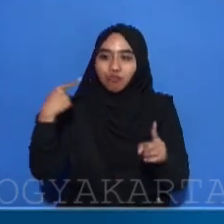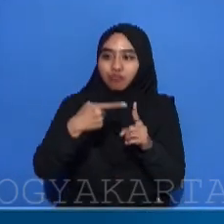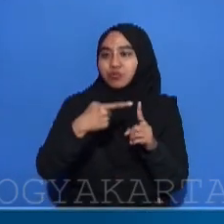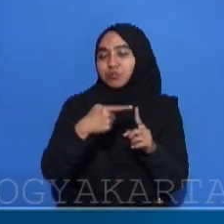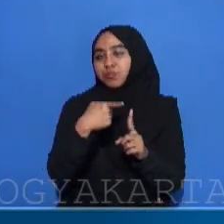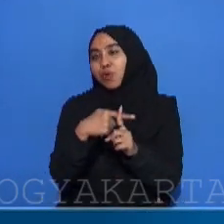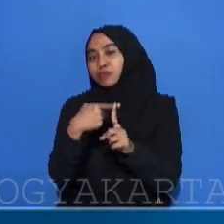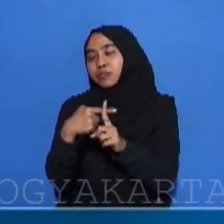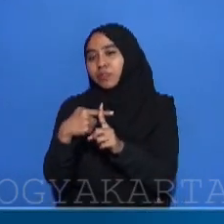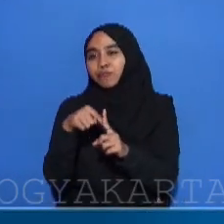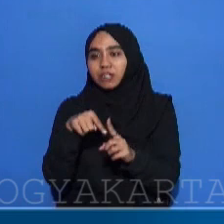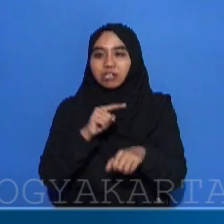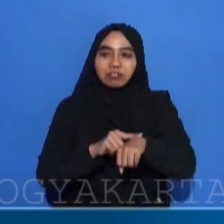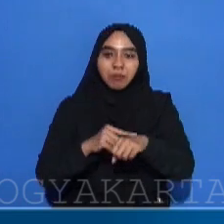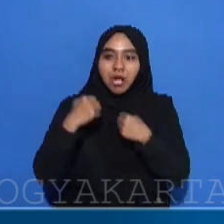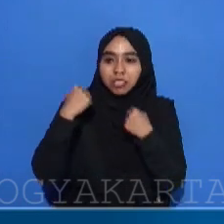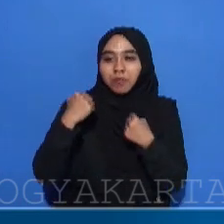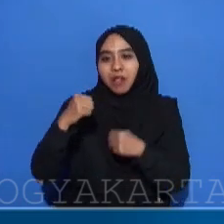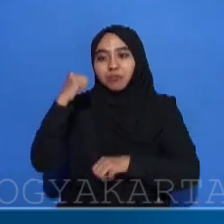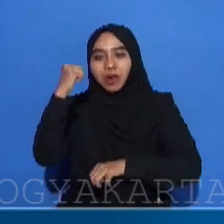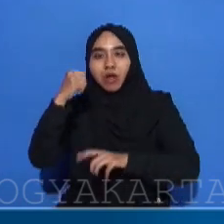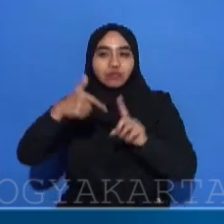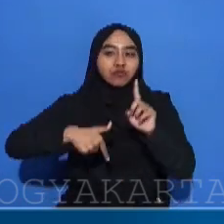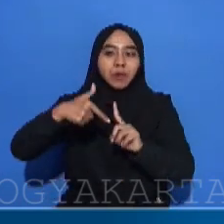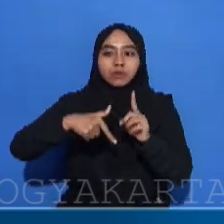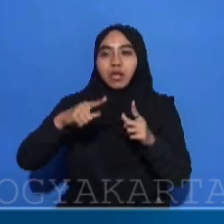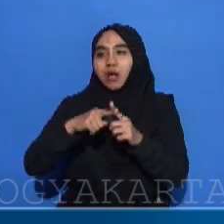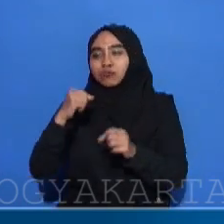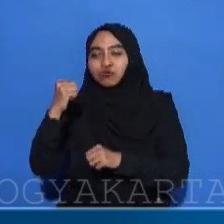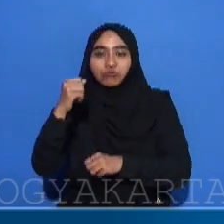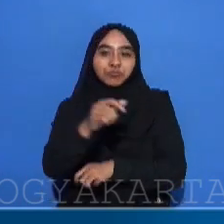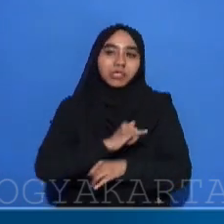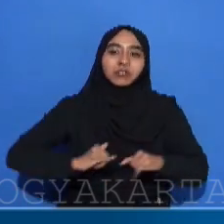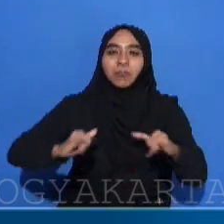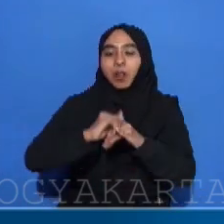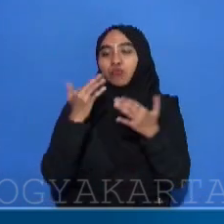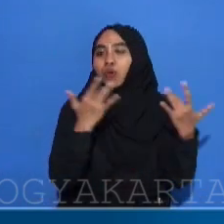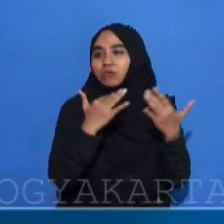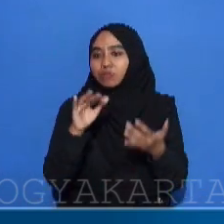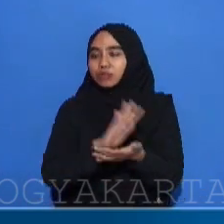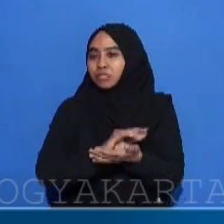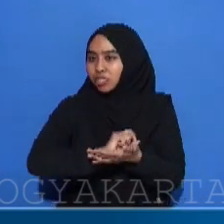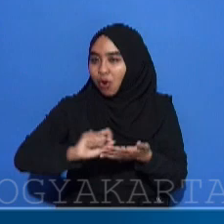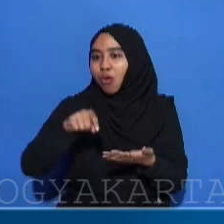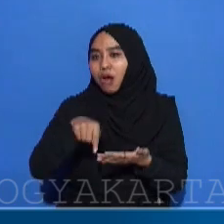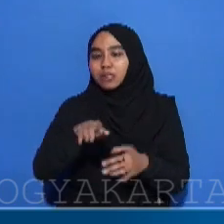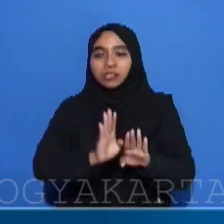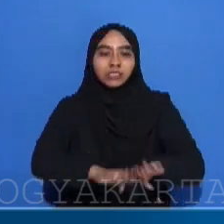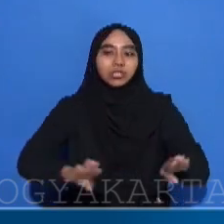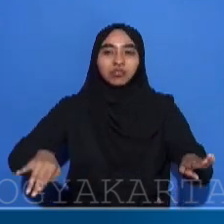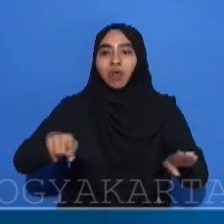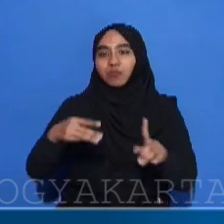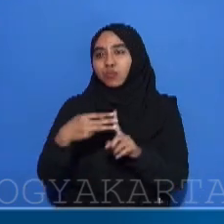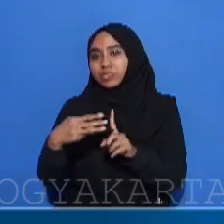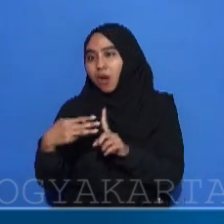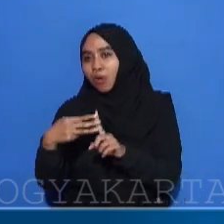Momentum semangat kemerdekaan setiap tanggal 17 Agustus sekaligus bersamaan dengan hari ulang tahun sekolah. Siswa-siswi SMA Budia